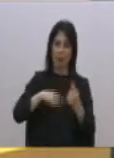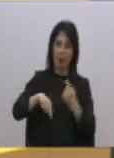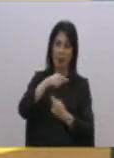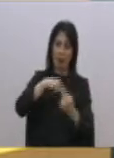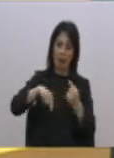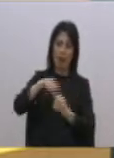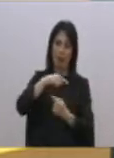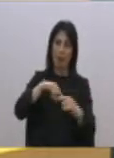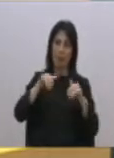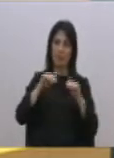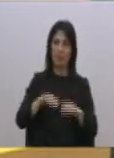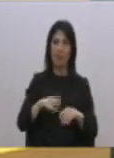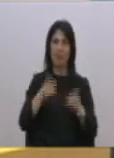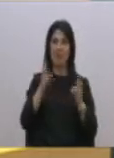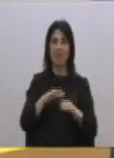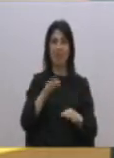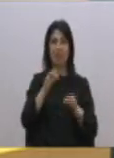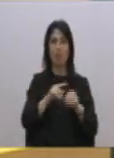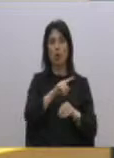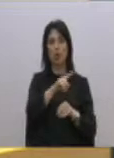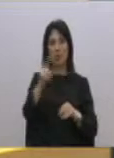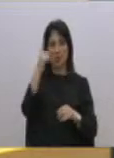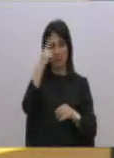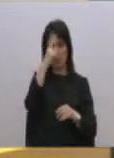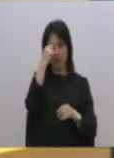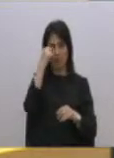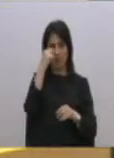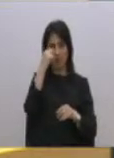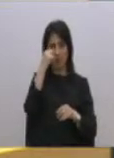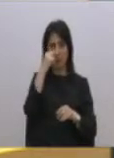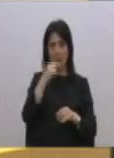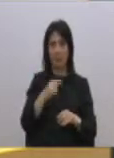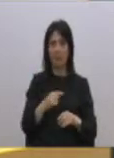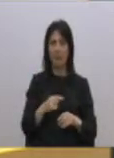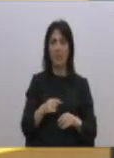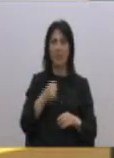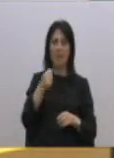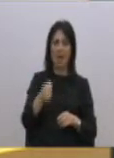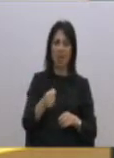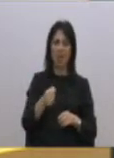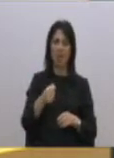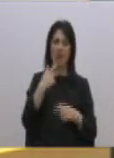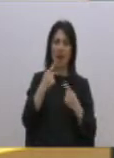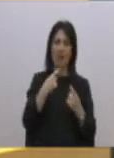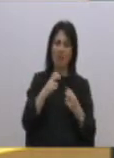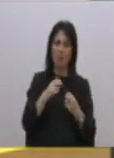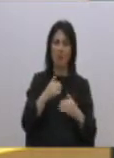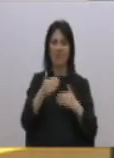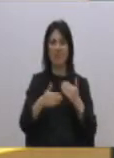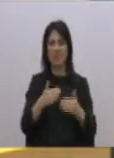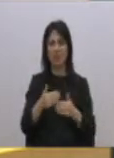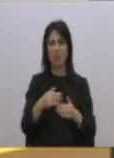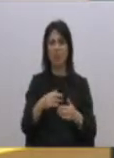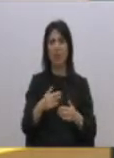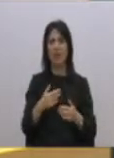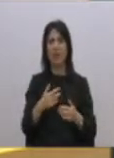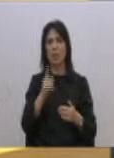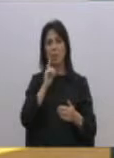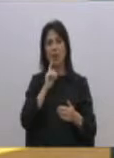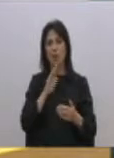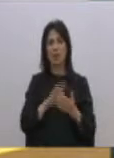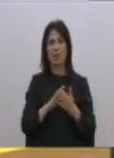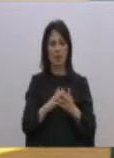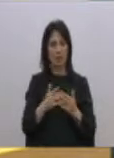cuet des, dan arceni, mo sa martlebis, hvela pers, danișnas, gasa urebas, tacina urebas, pirobit, vada sta